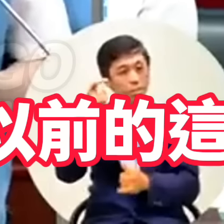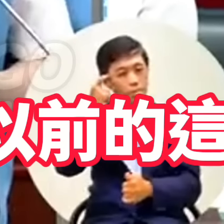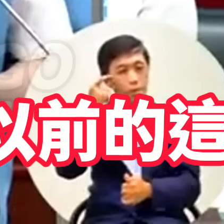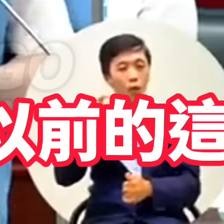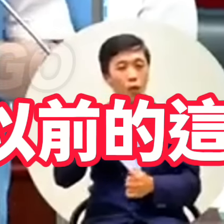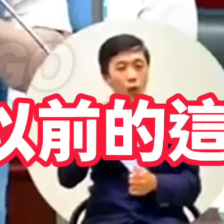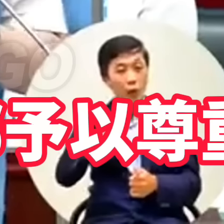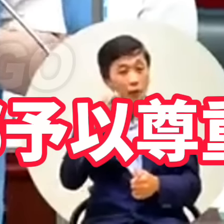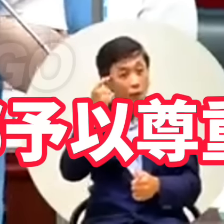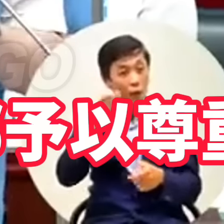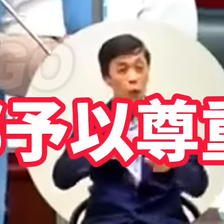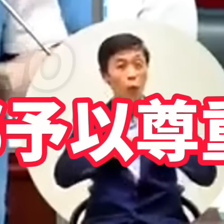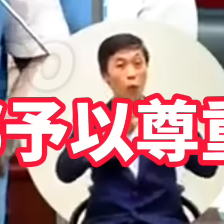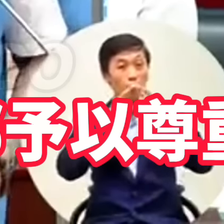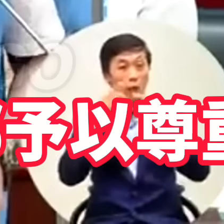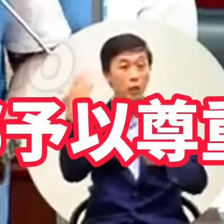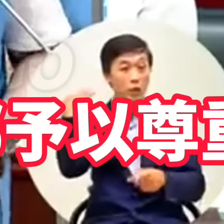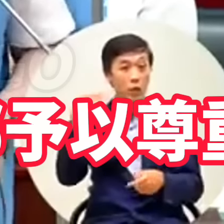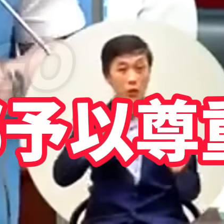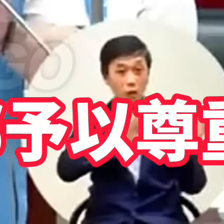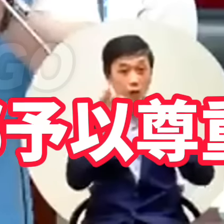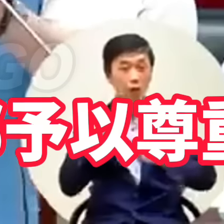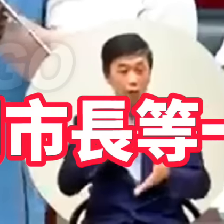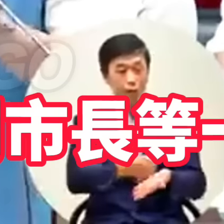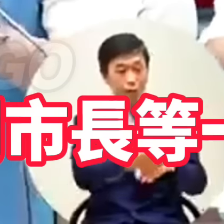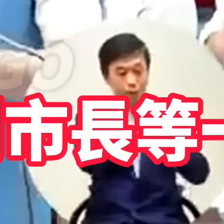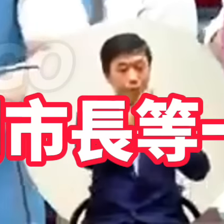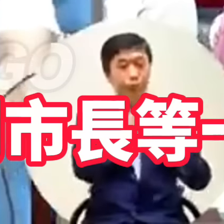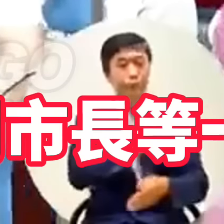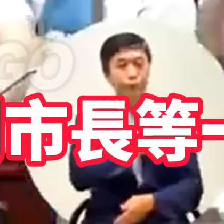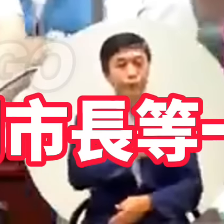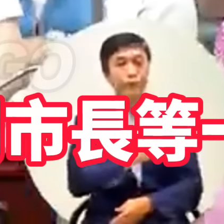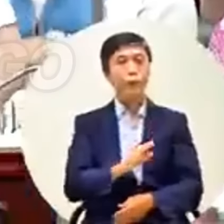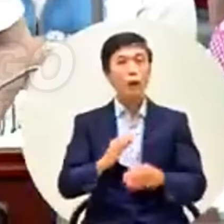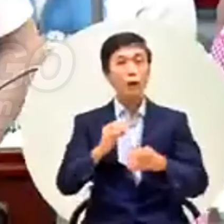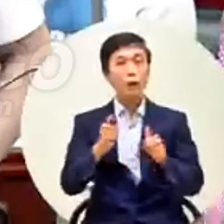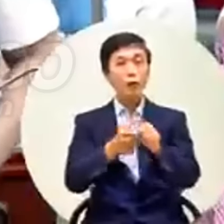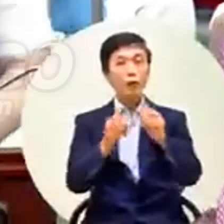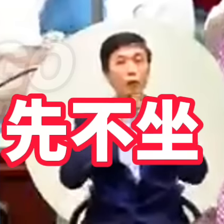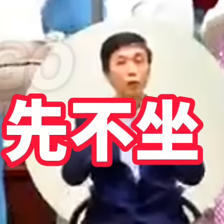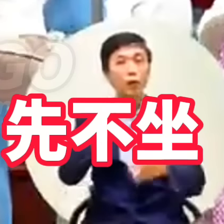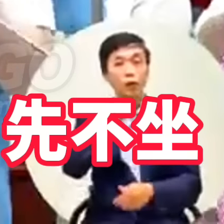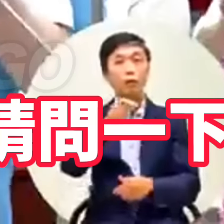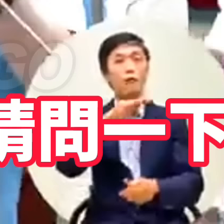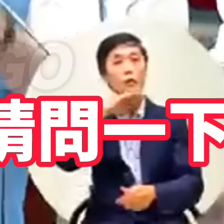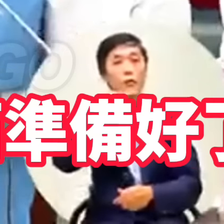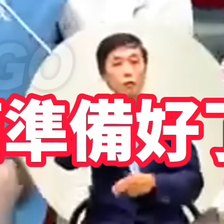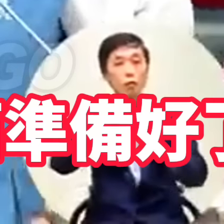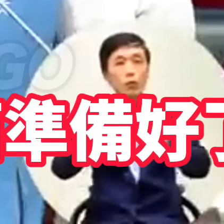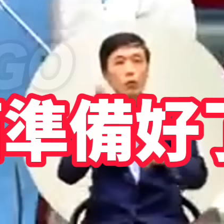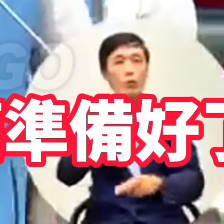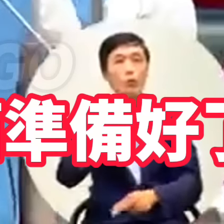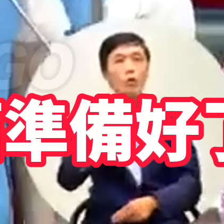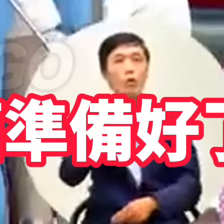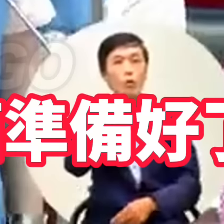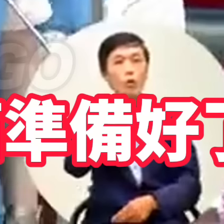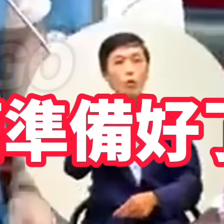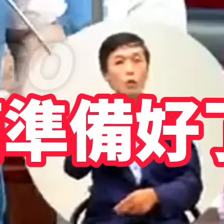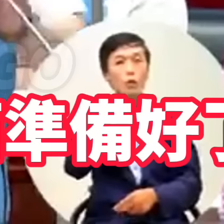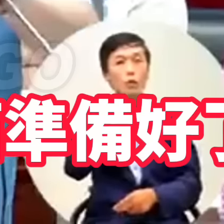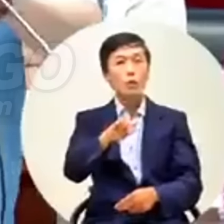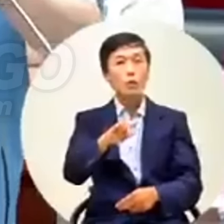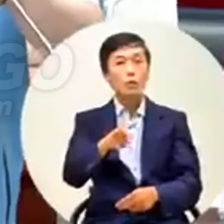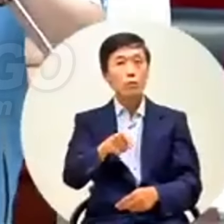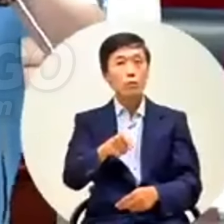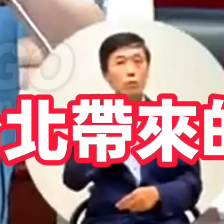前的这一个部分，我们都予以尊重，谢谢。 那副市长，等一下，市长，等一下先不做，请问一下，你卡皮箱准备好了